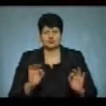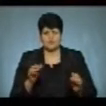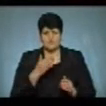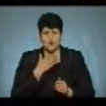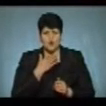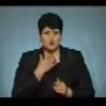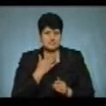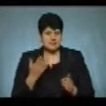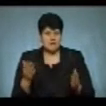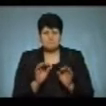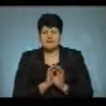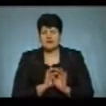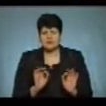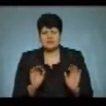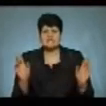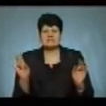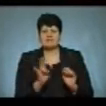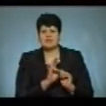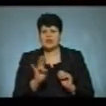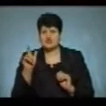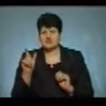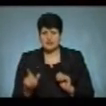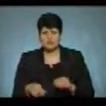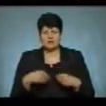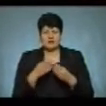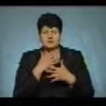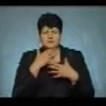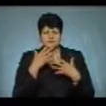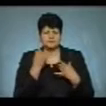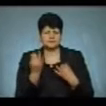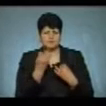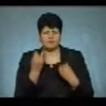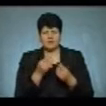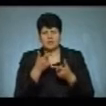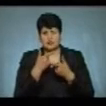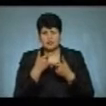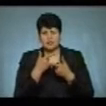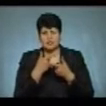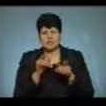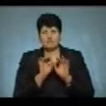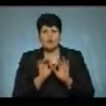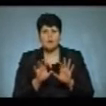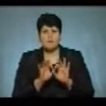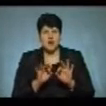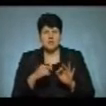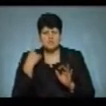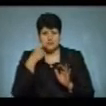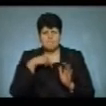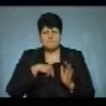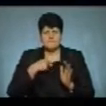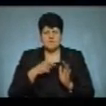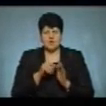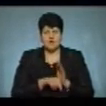прекрасні. Священники дали дуже цікаву інформацію автобіографії цього отця